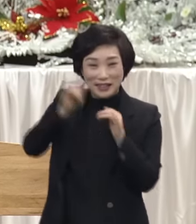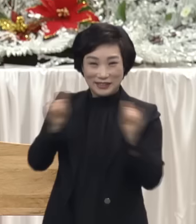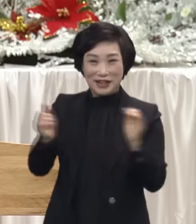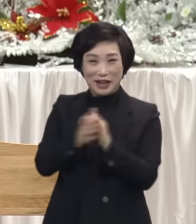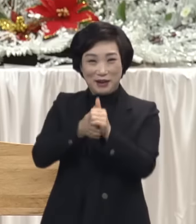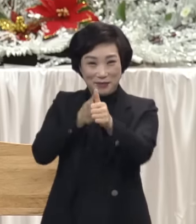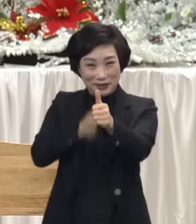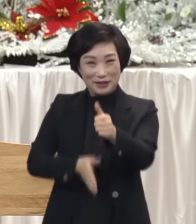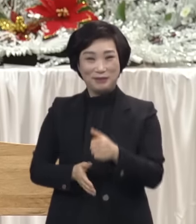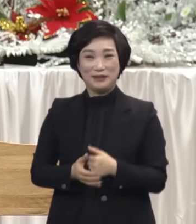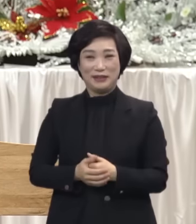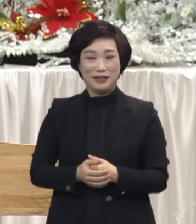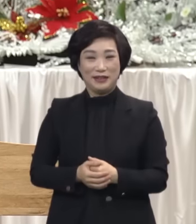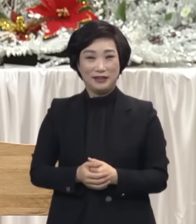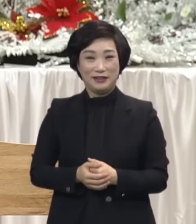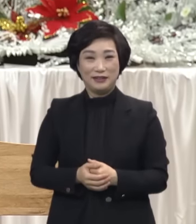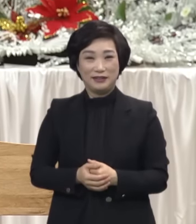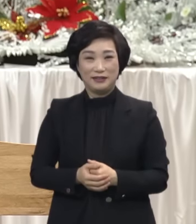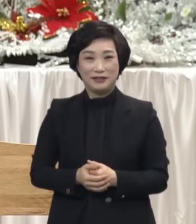아멘합시다. 예.